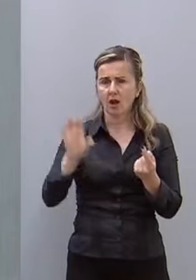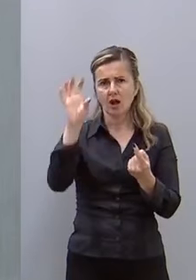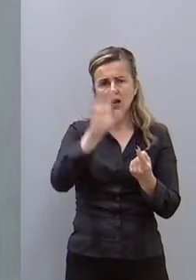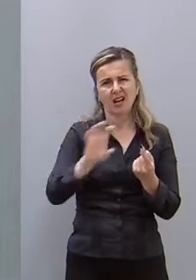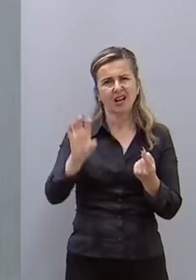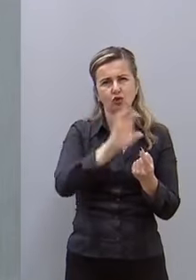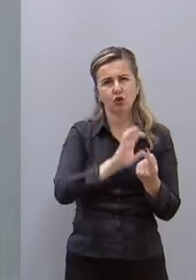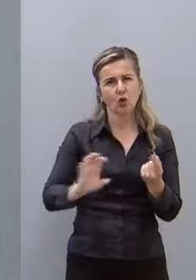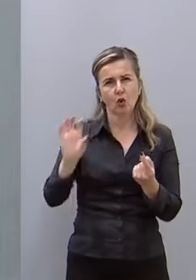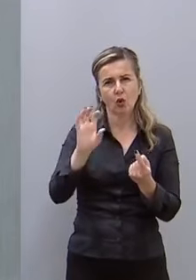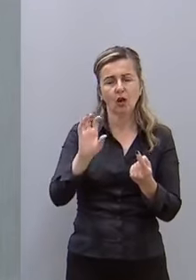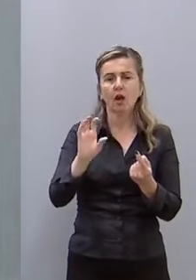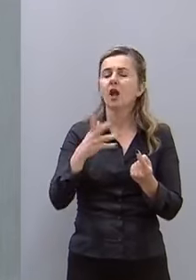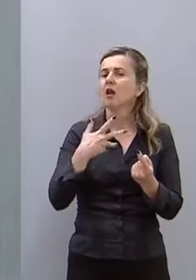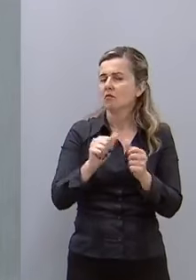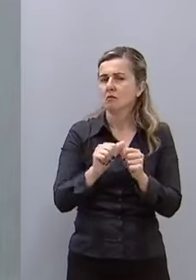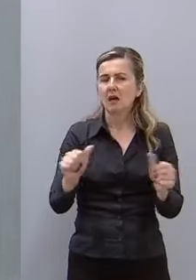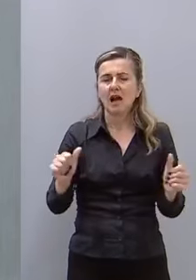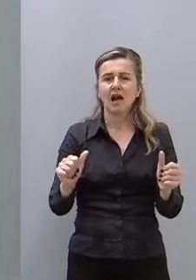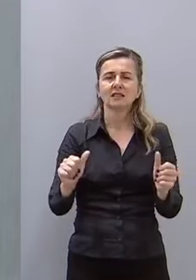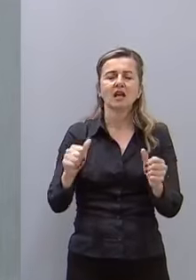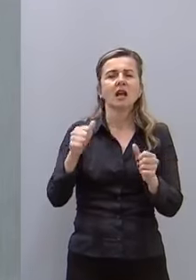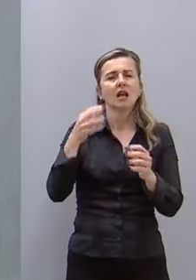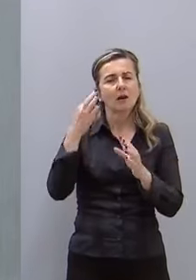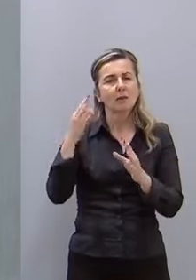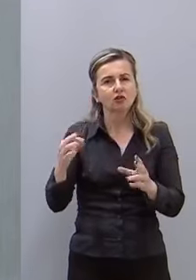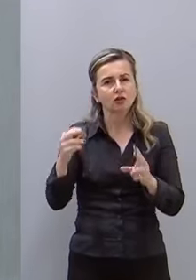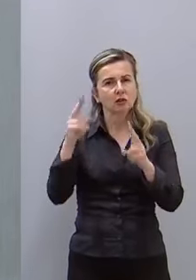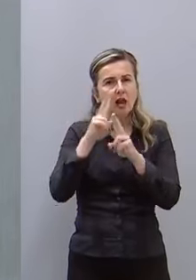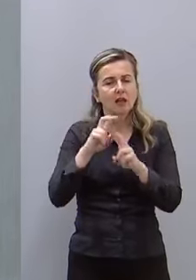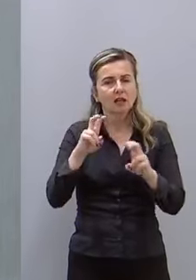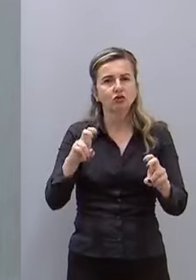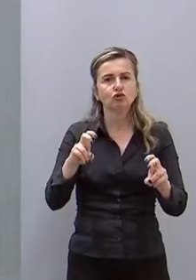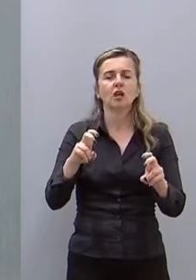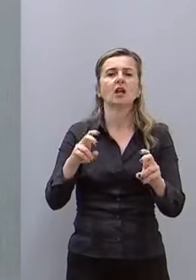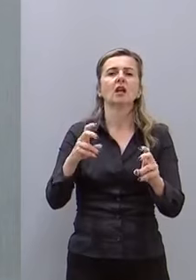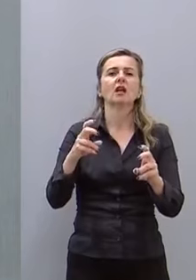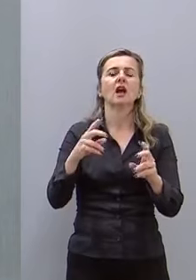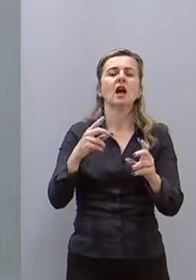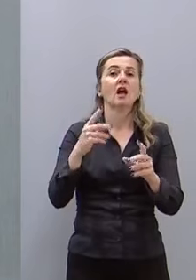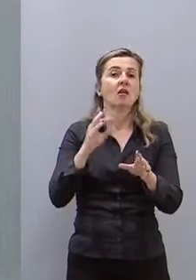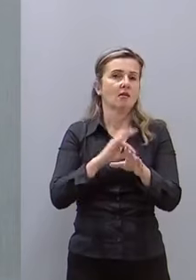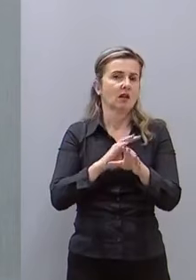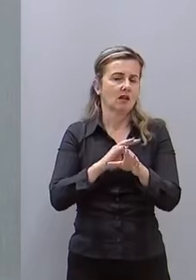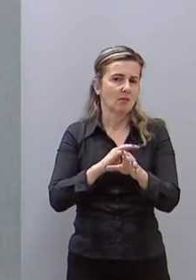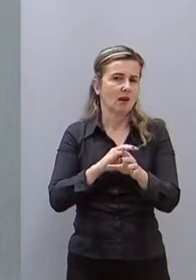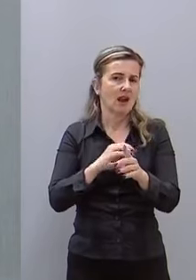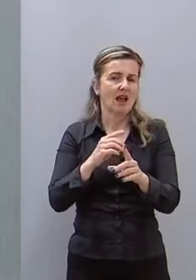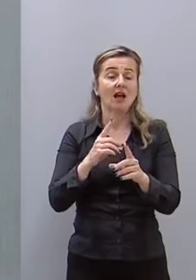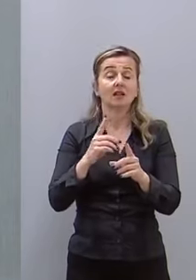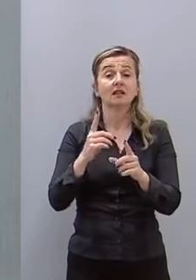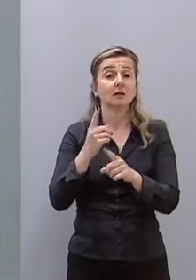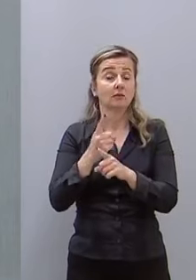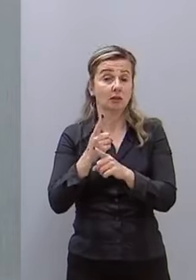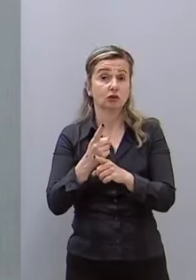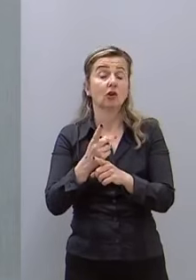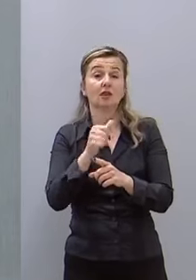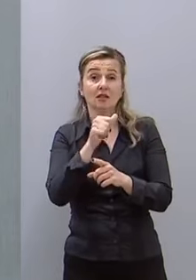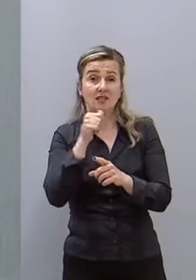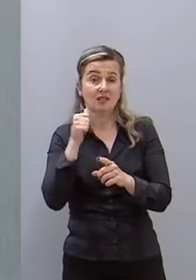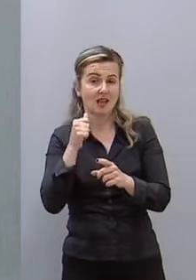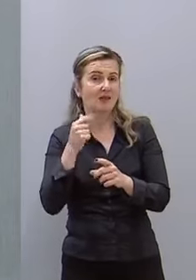è la capacità di risposta e di ricerca dei casi che devono avere le regioni nonché poi anche i posti letto